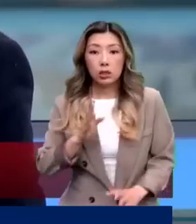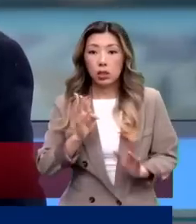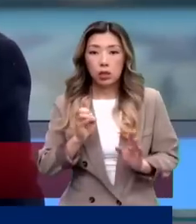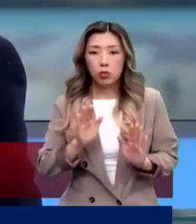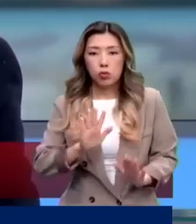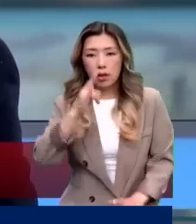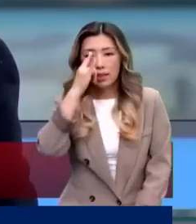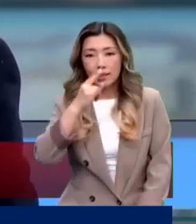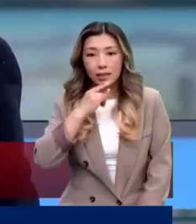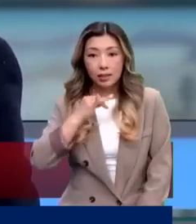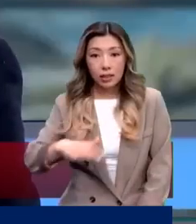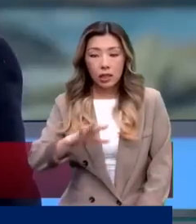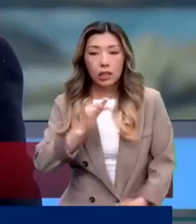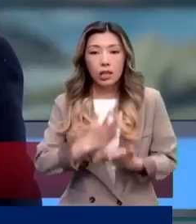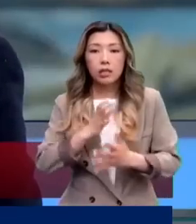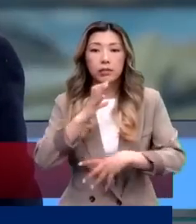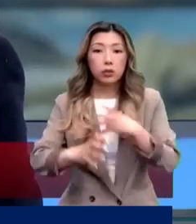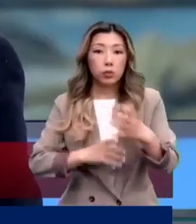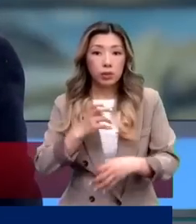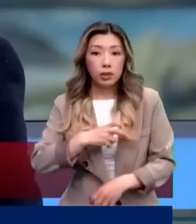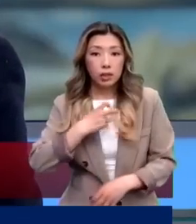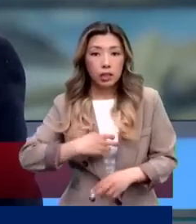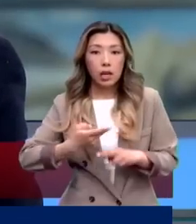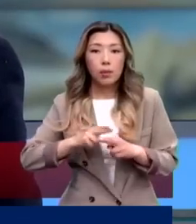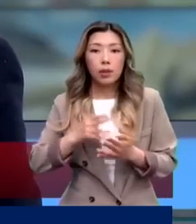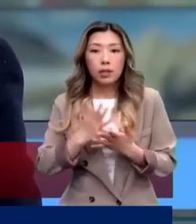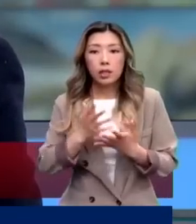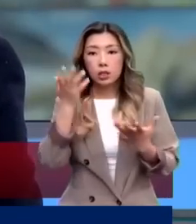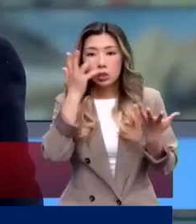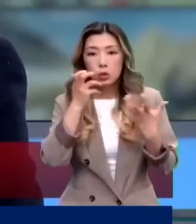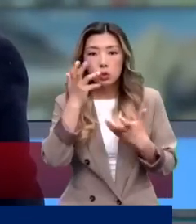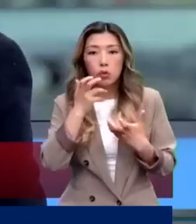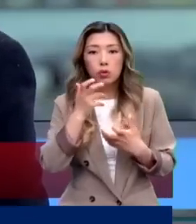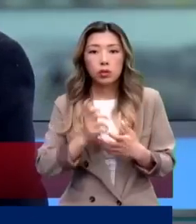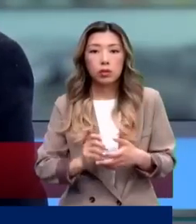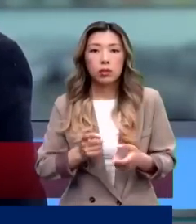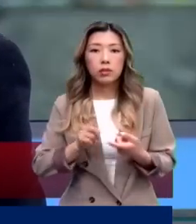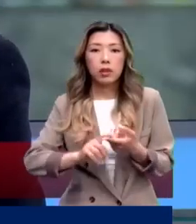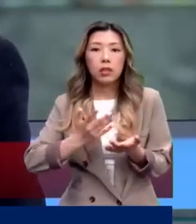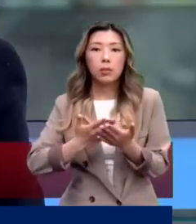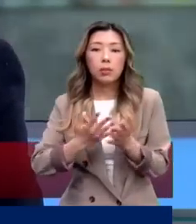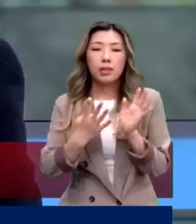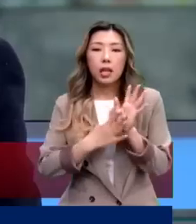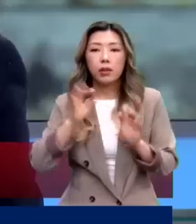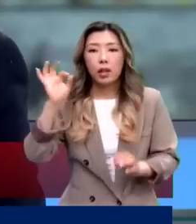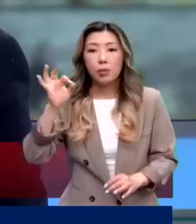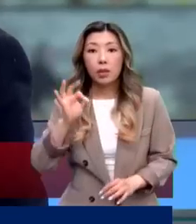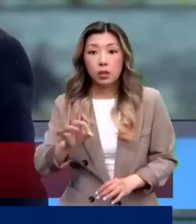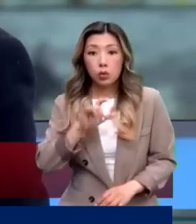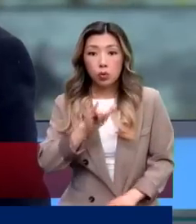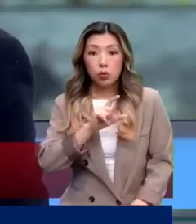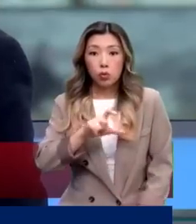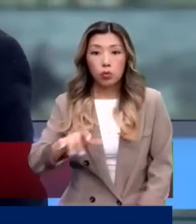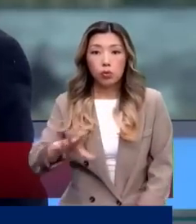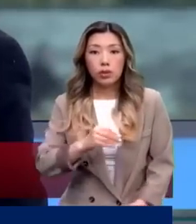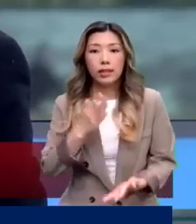мира существуют как раз-то в серьезном расслоении нашего общества, когда там 9% населения имеет